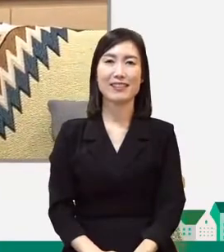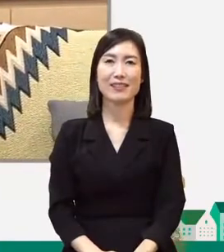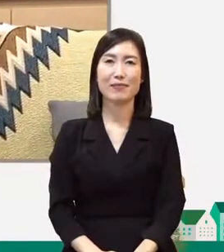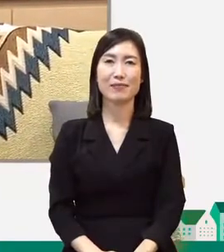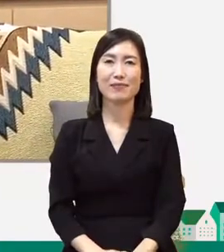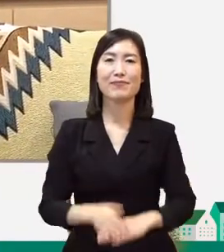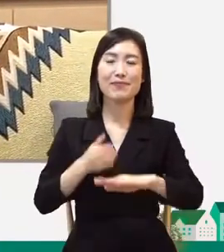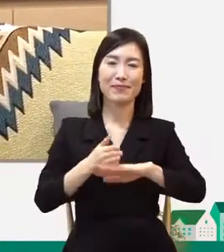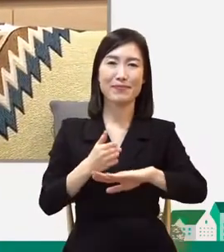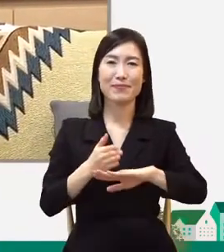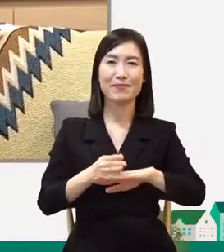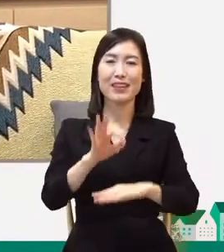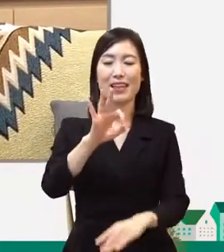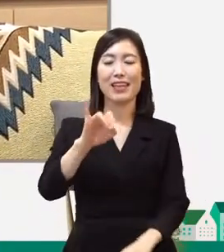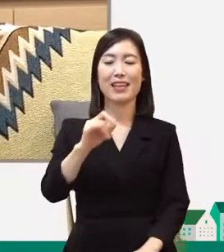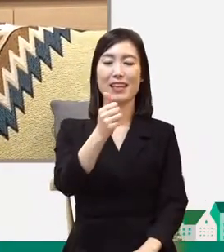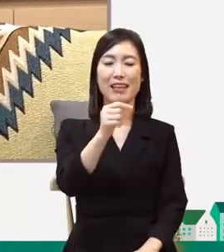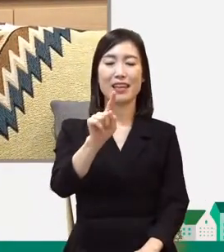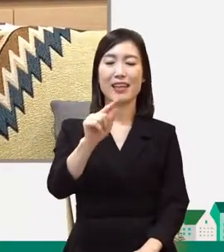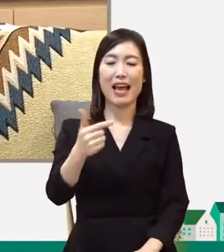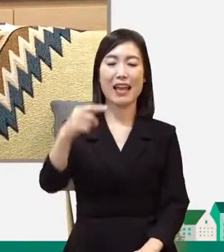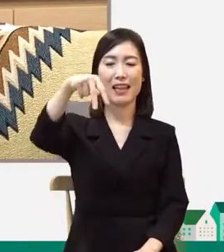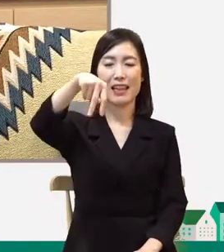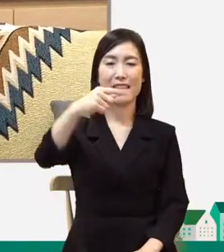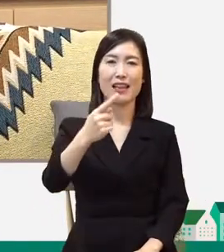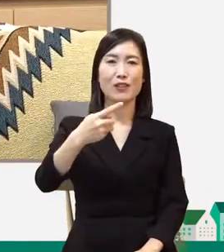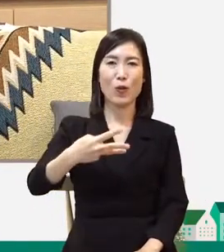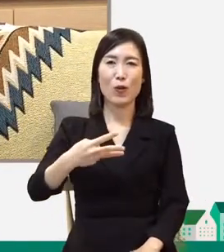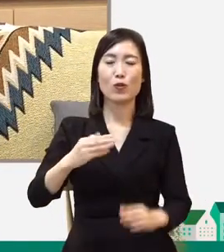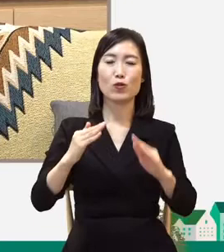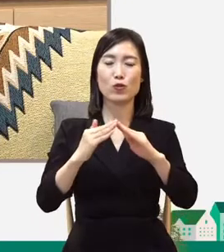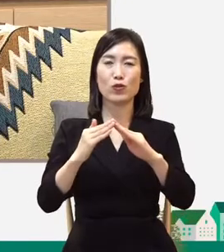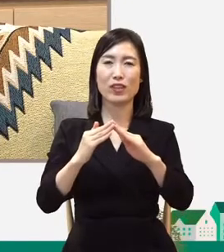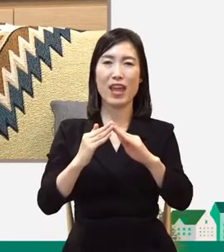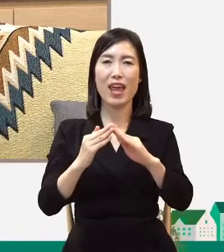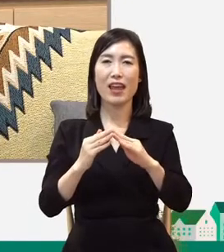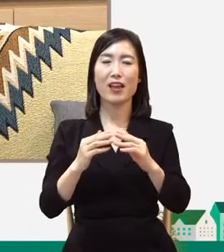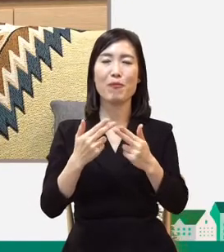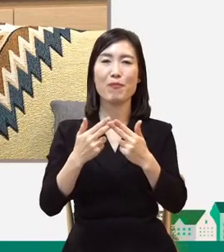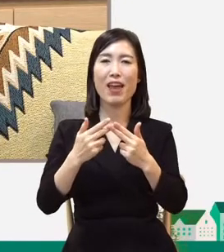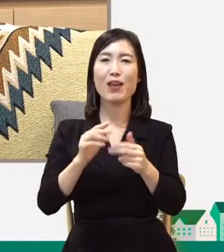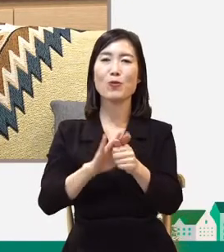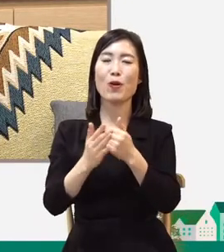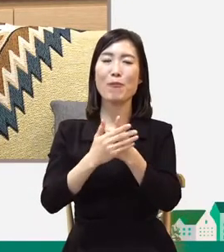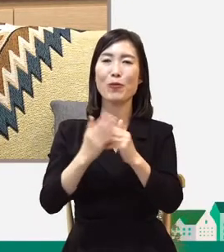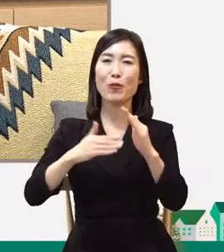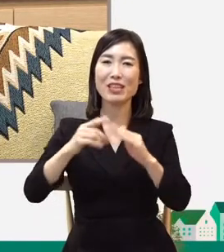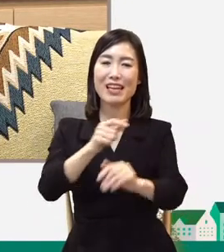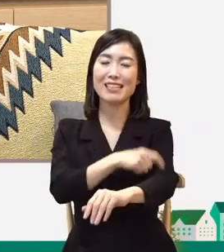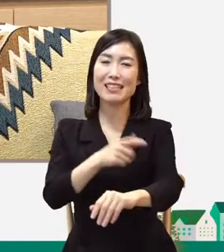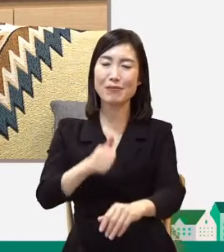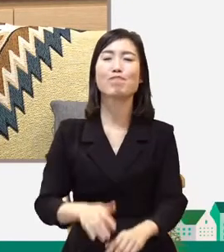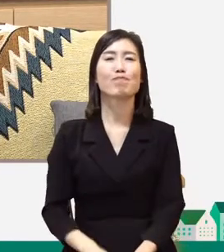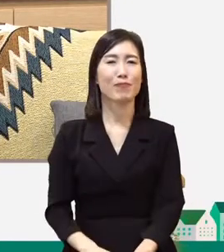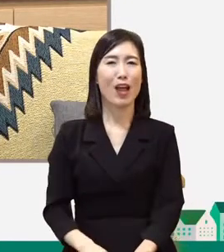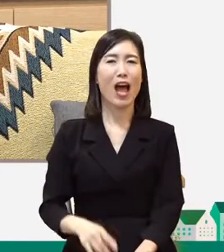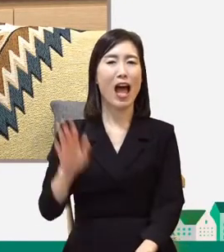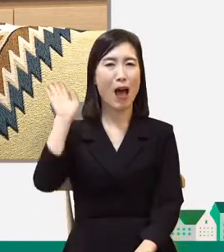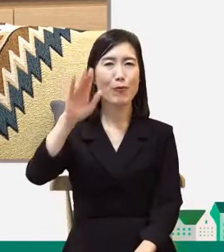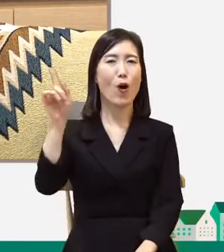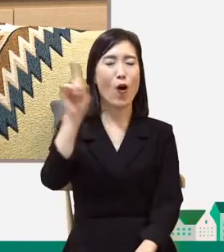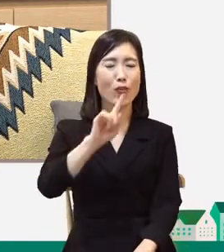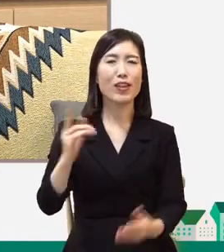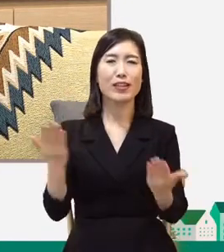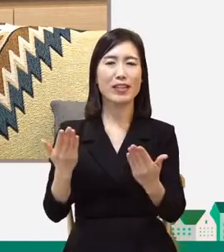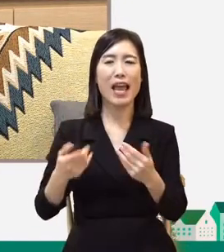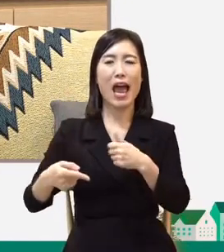아, 네, 감사합니다. 이현솔 민달팽이 주택협동조합 이사장님. 마지막 멘트가 어떠한 일이라도 열심히 함께하겠다는 게 참